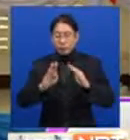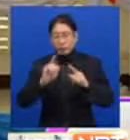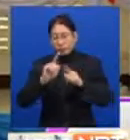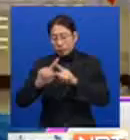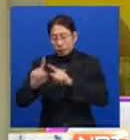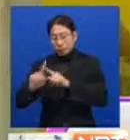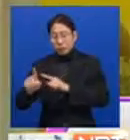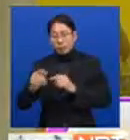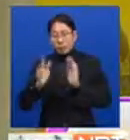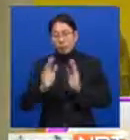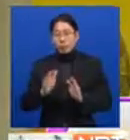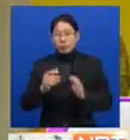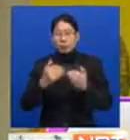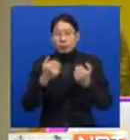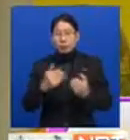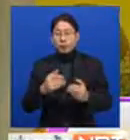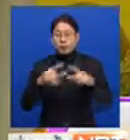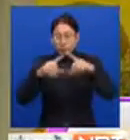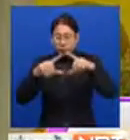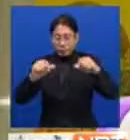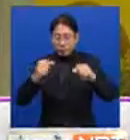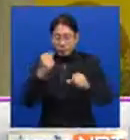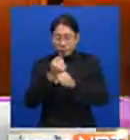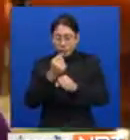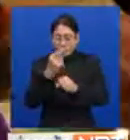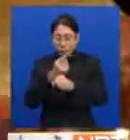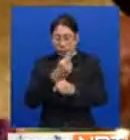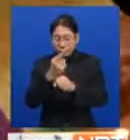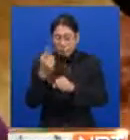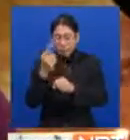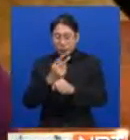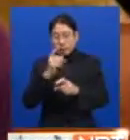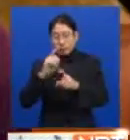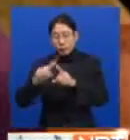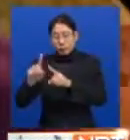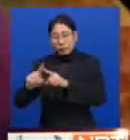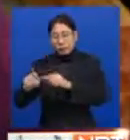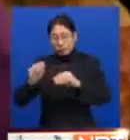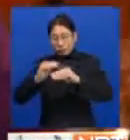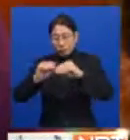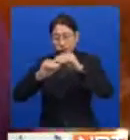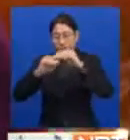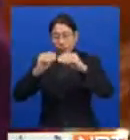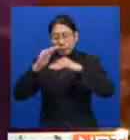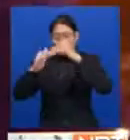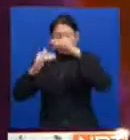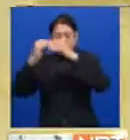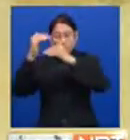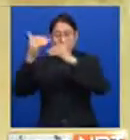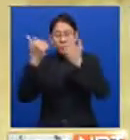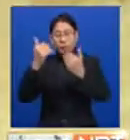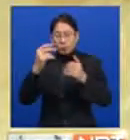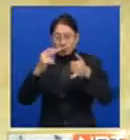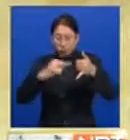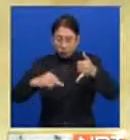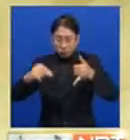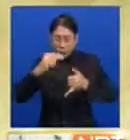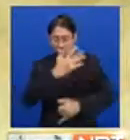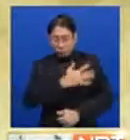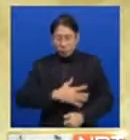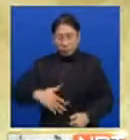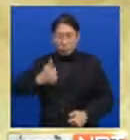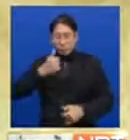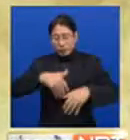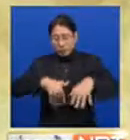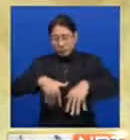จำกัดซึ่งเป็นผู้ถือประธานอาบัตรทำเหมืองแร่ในพื้นที่ค่ะได้จัดโครงการพัฒนาหมู่บ้านแล้วก็ตรวจสุขภาพประชาชนโดยรอบ